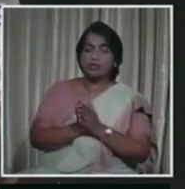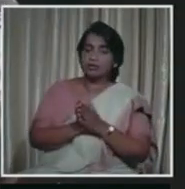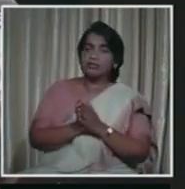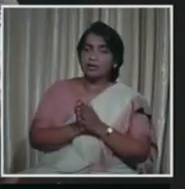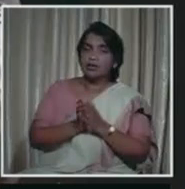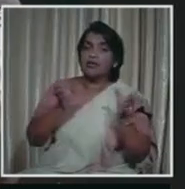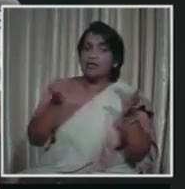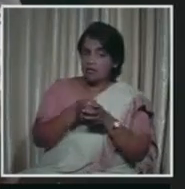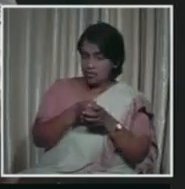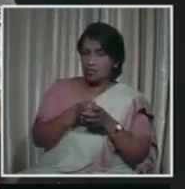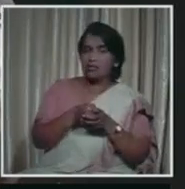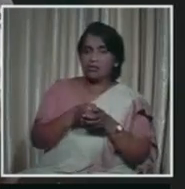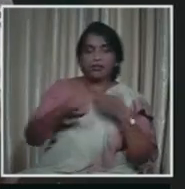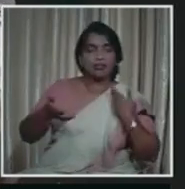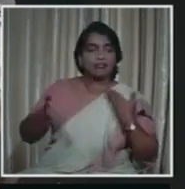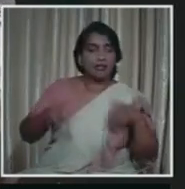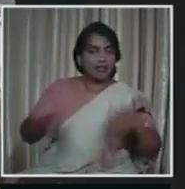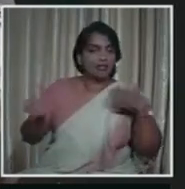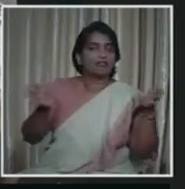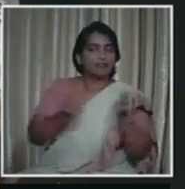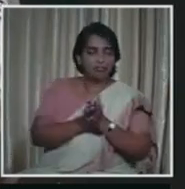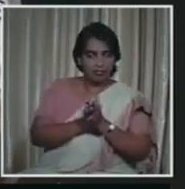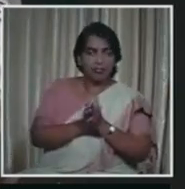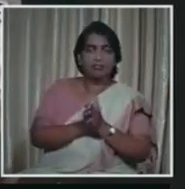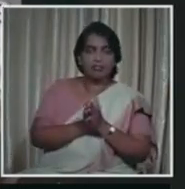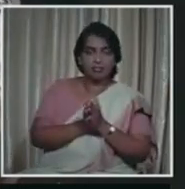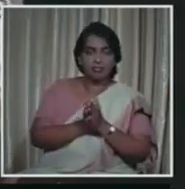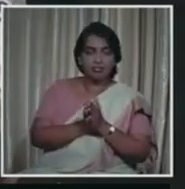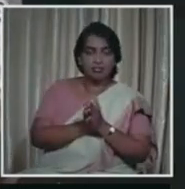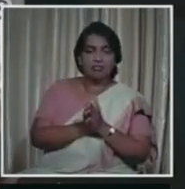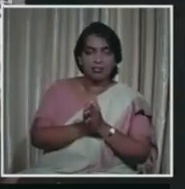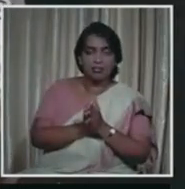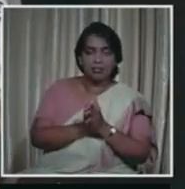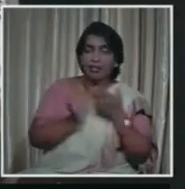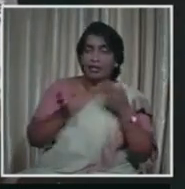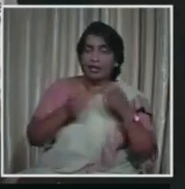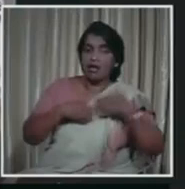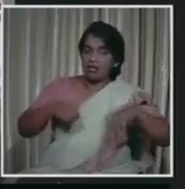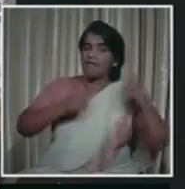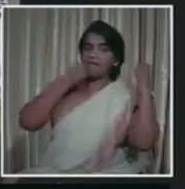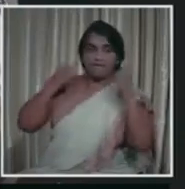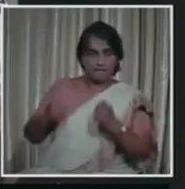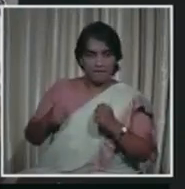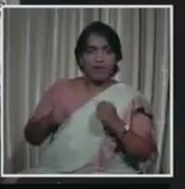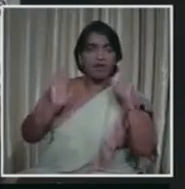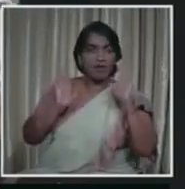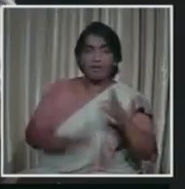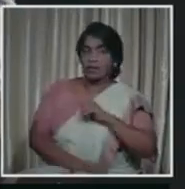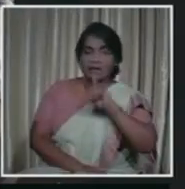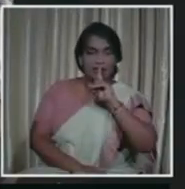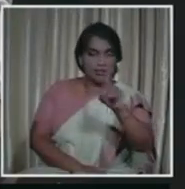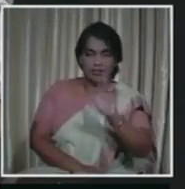ප්‍රගතිශීලී කණ්ඩායමක් අත්වල් වෙනගත්තා අපි ඉන්න පාර්ශවයේ වාඩි වුණා නමුත් අපි කියන්නේ